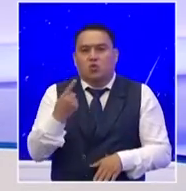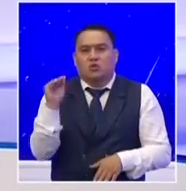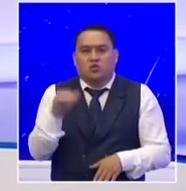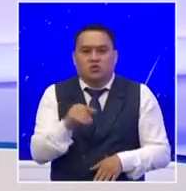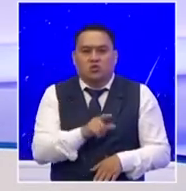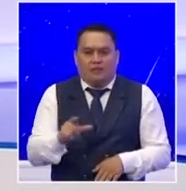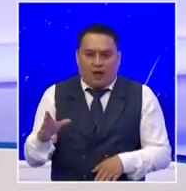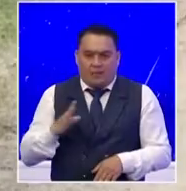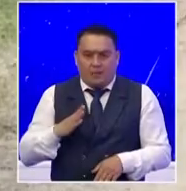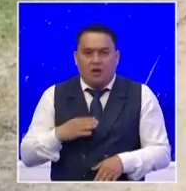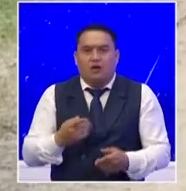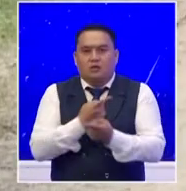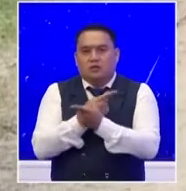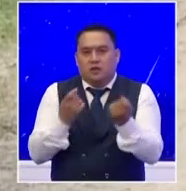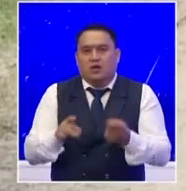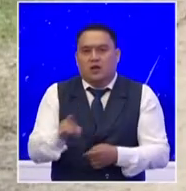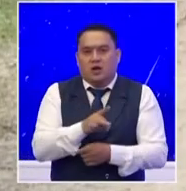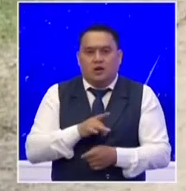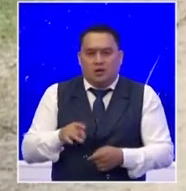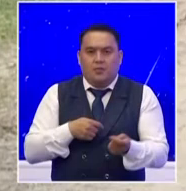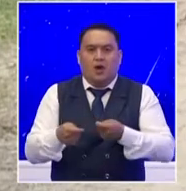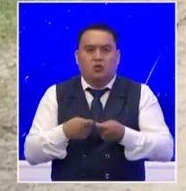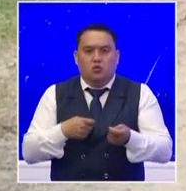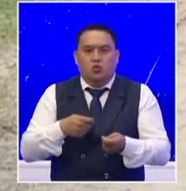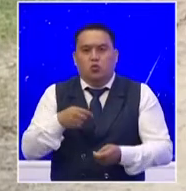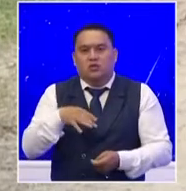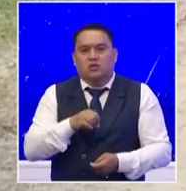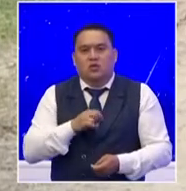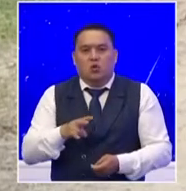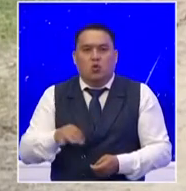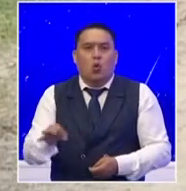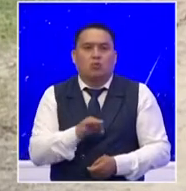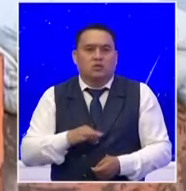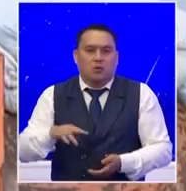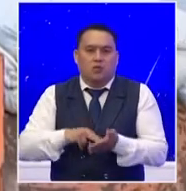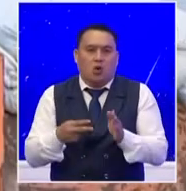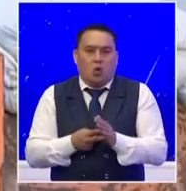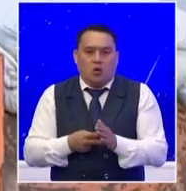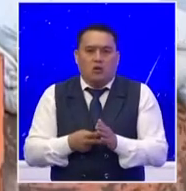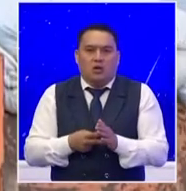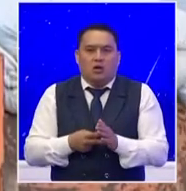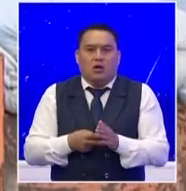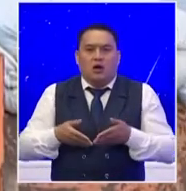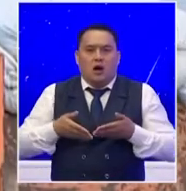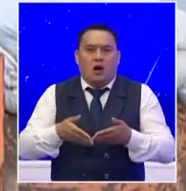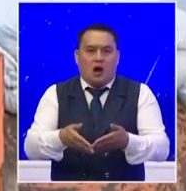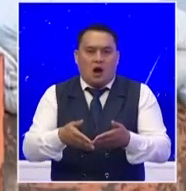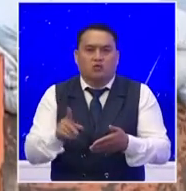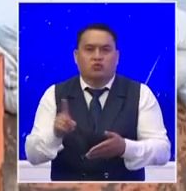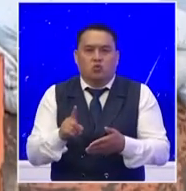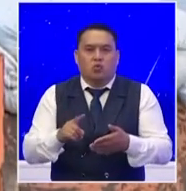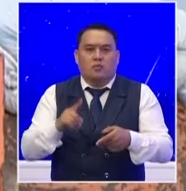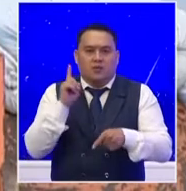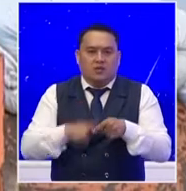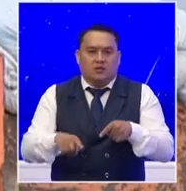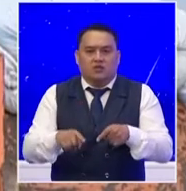тысячи человек. Как сообщает региональное издание, администрация Туркестанской области планирует рыть каналы и рвы, чтобы